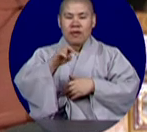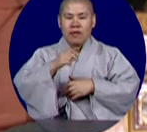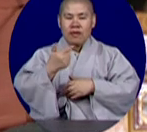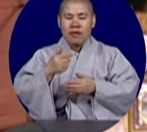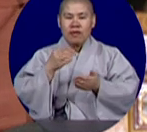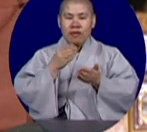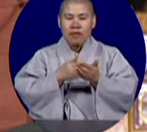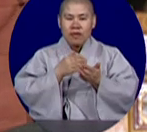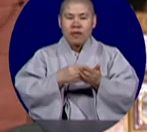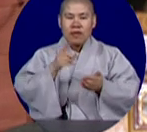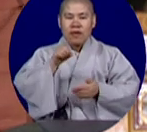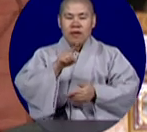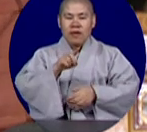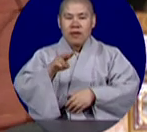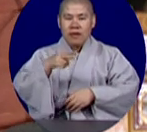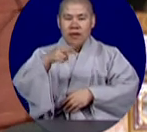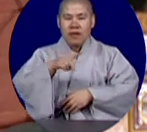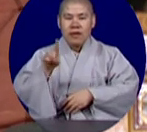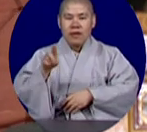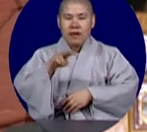사신을 얘기를 했어요. 사신.